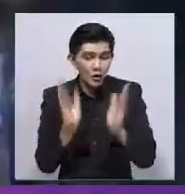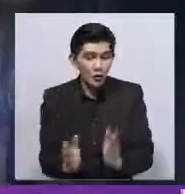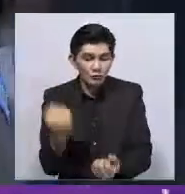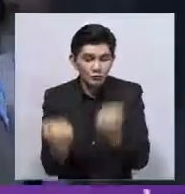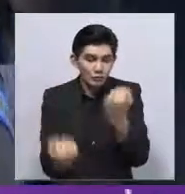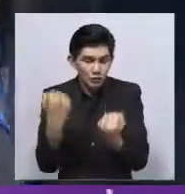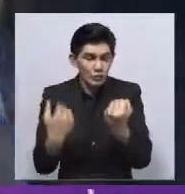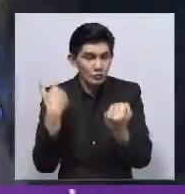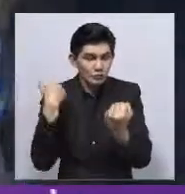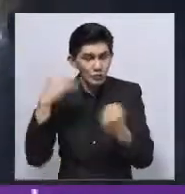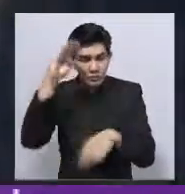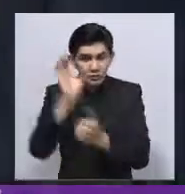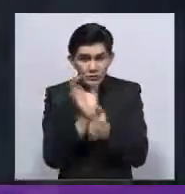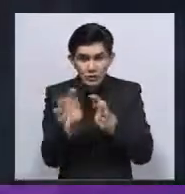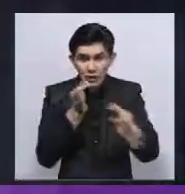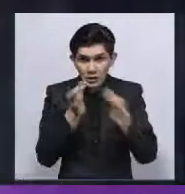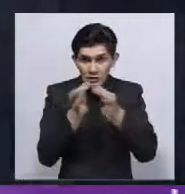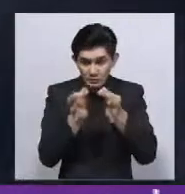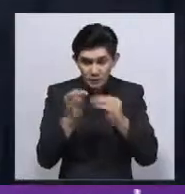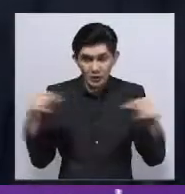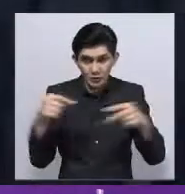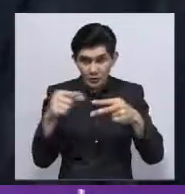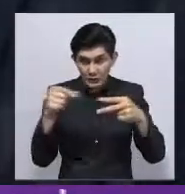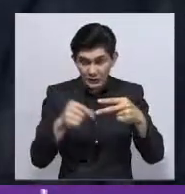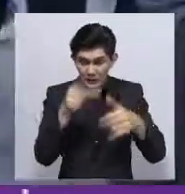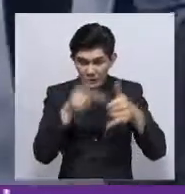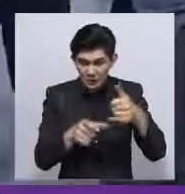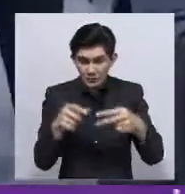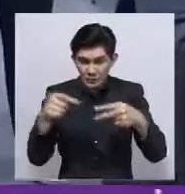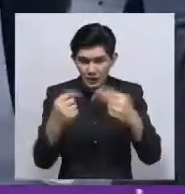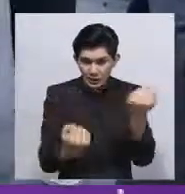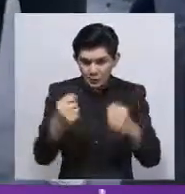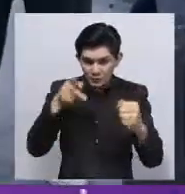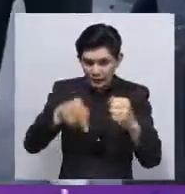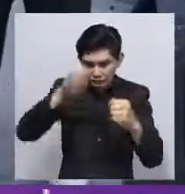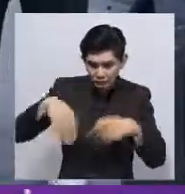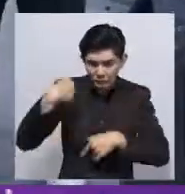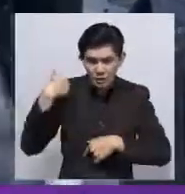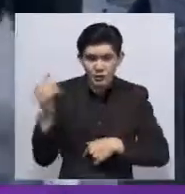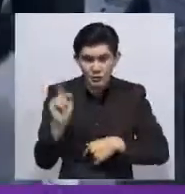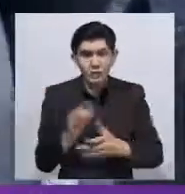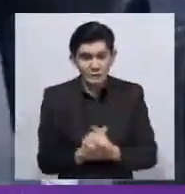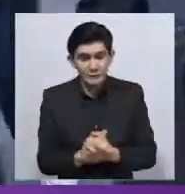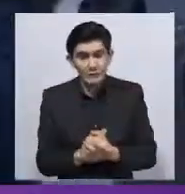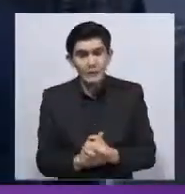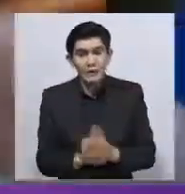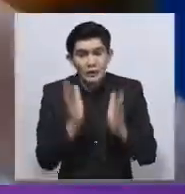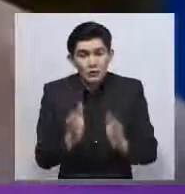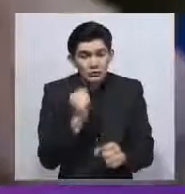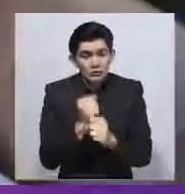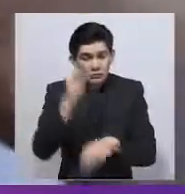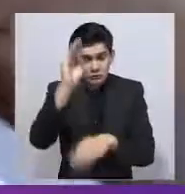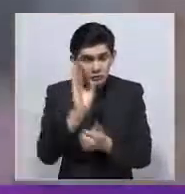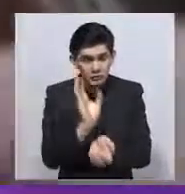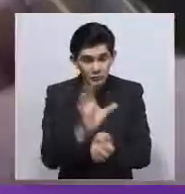ถนนเพราะว่าพี่ตำรวจเขาออกมาชี้แจงการตัดคะแนนความประพฤติค่ะทางด้านพลตำรวจตรีเอกลักษณ์ลิ้มสังกาดนะคะผู้บังคับการตำ